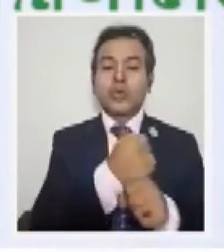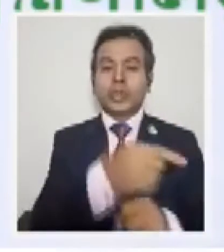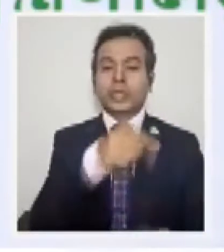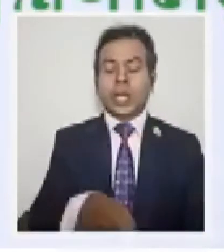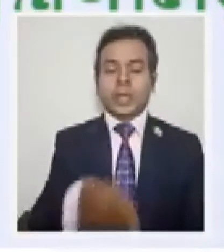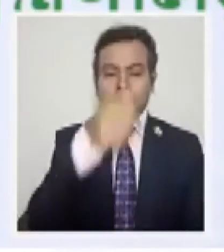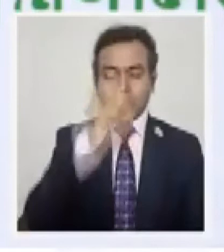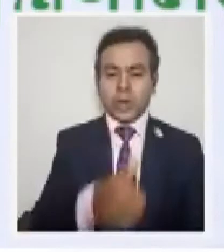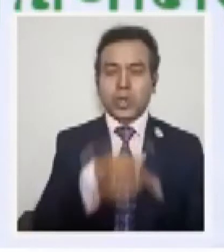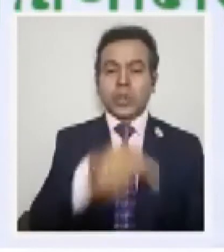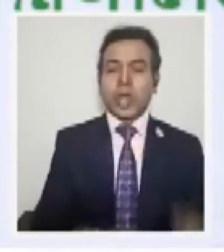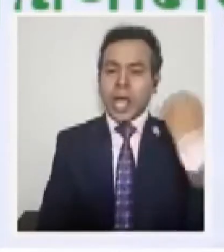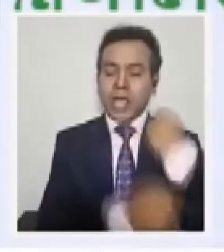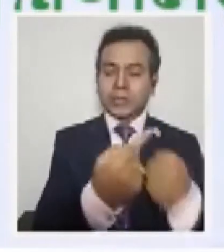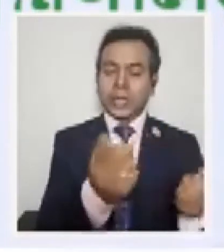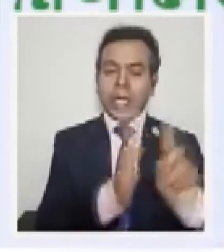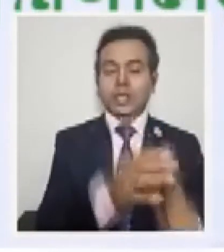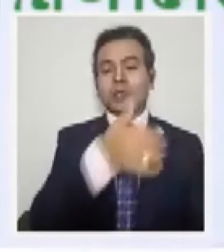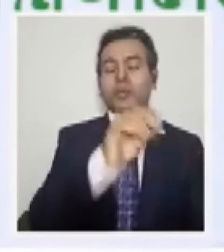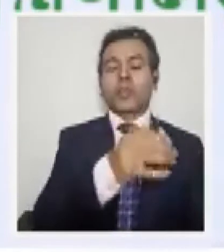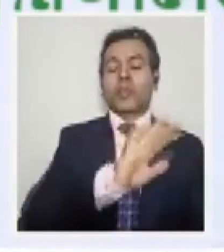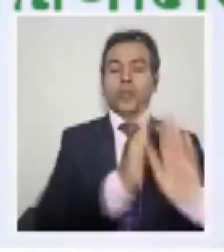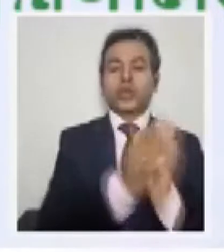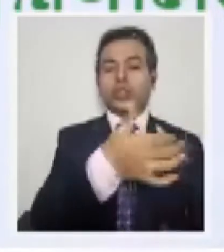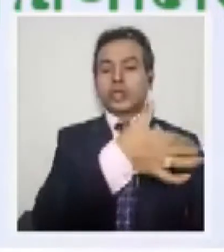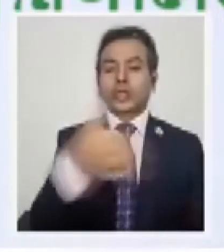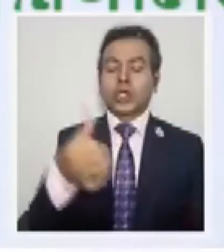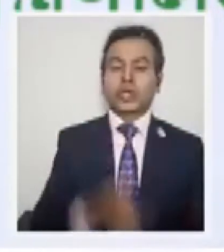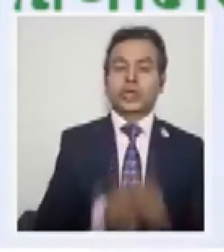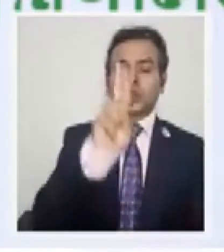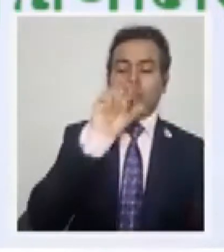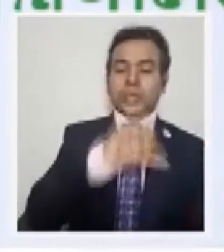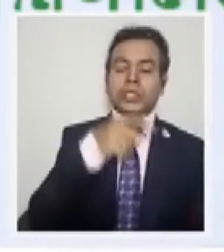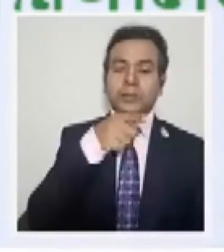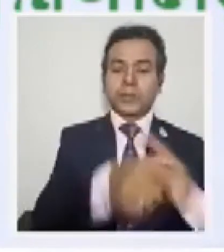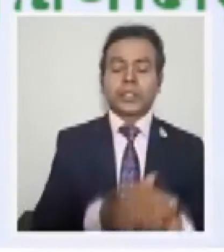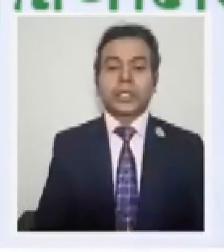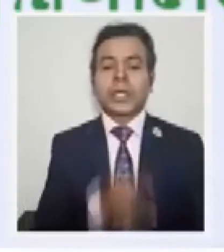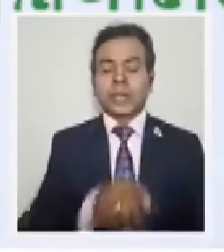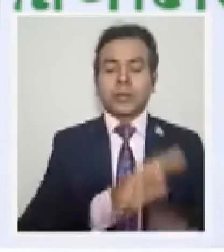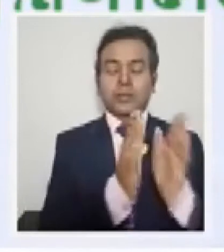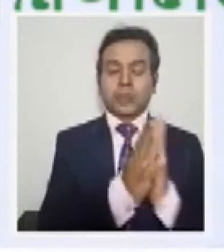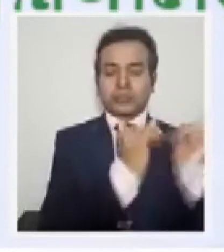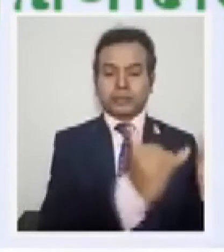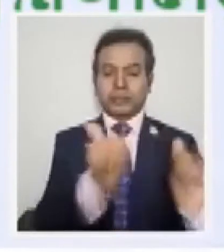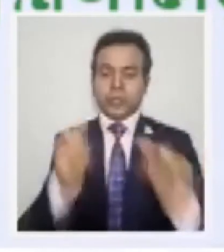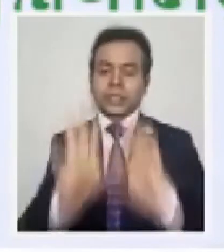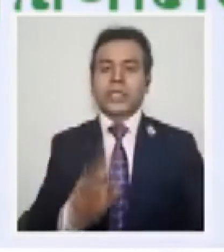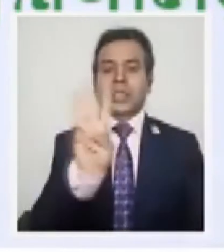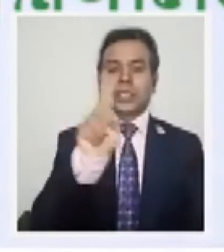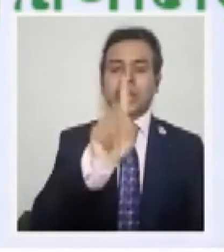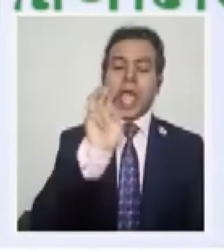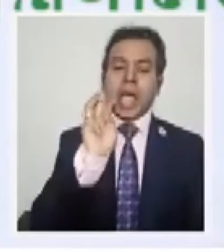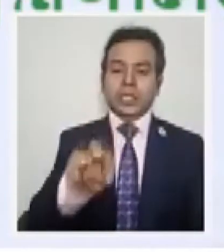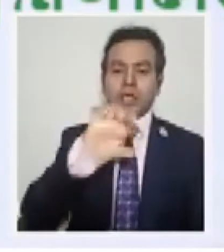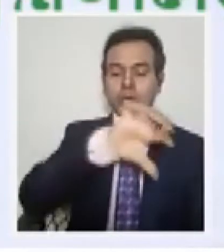31,991 জনকে, 64 জেলার সকল উপজেলা এবং জেলা পর্যায়ে যে প্রতিষ্ঠানগুলো প্রস্তুত করা হয়েছে 629টি